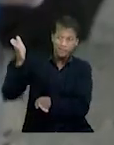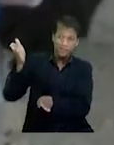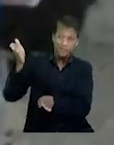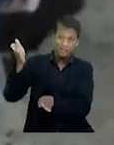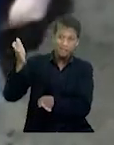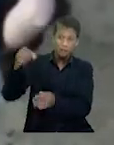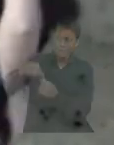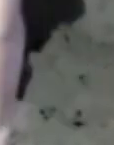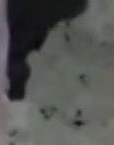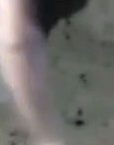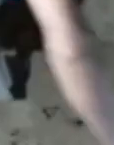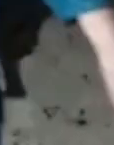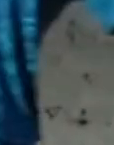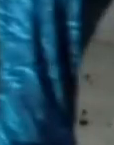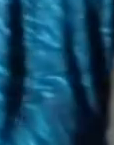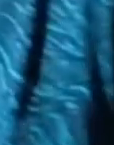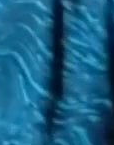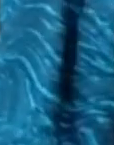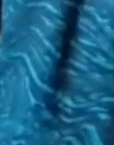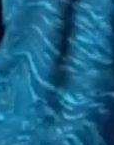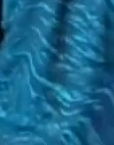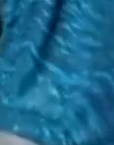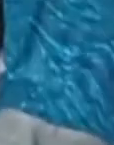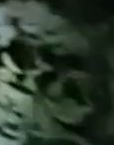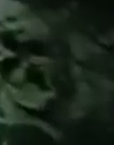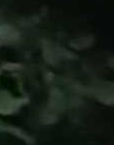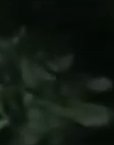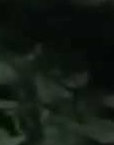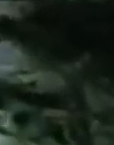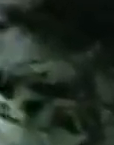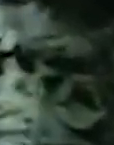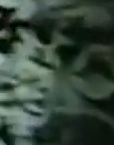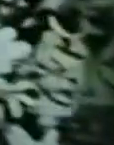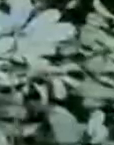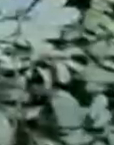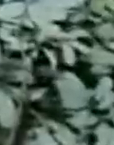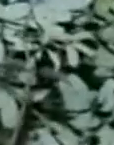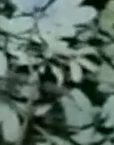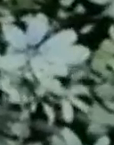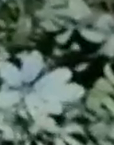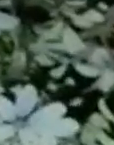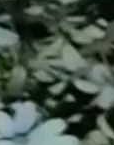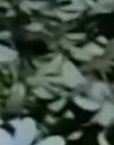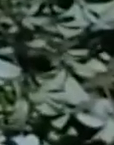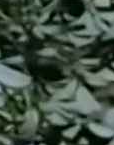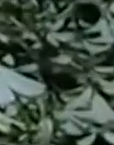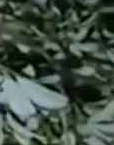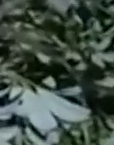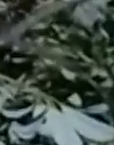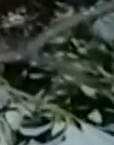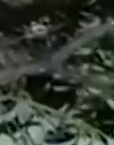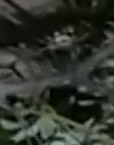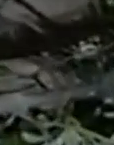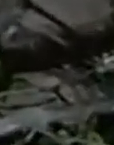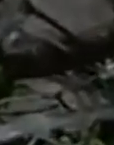dilakukan penggalian tebing tanah timbunan bekasan longsor sebelumnya. Selang beberapa detik, longsor susulan lebih besar terjadi dari ketinggian